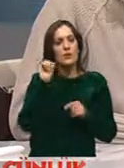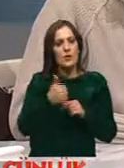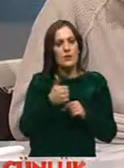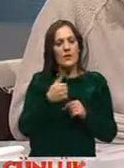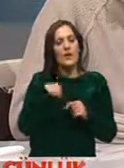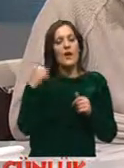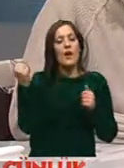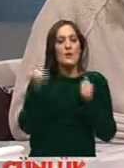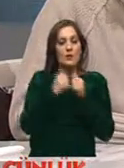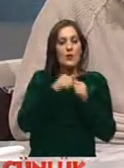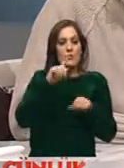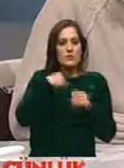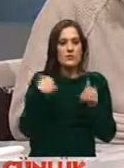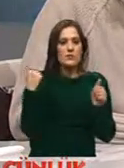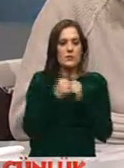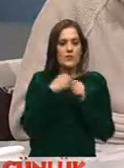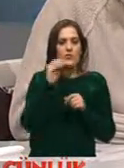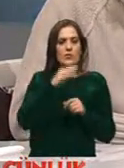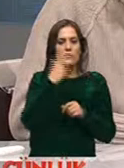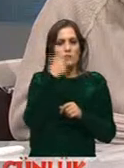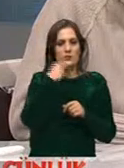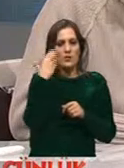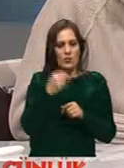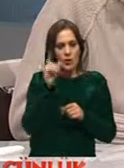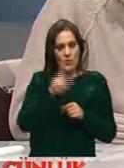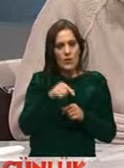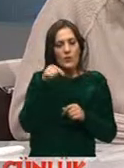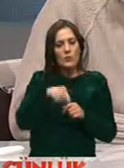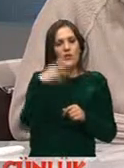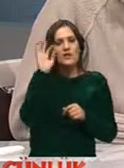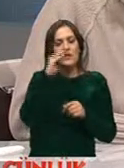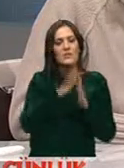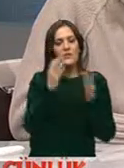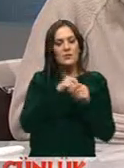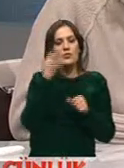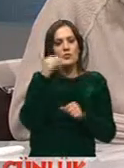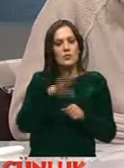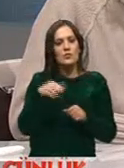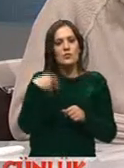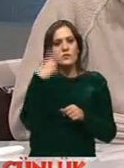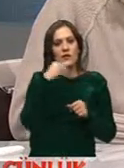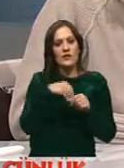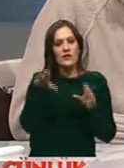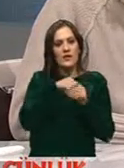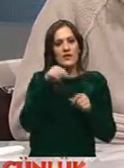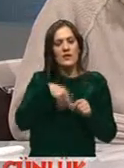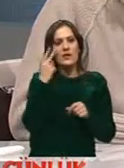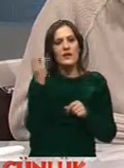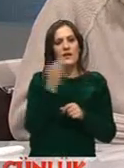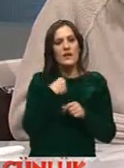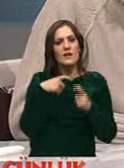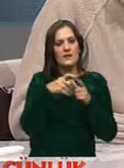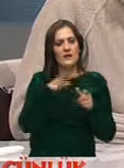önemli. Arkasından, o sürecin arkasından da çocuk şarkıları. Bu yeşil kitabımızda çocuk şarkıları dağarcığında iki tane CD